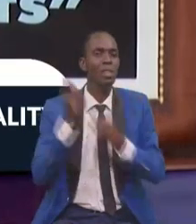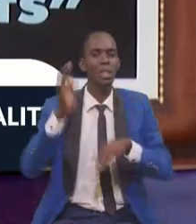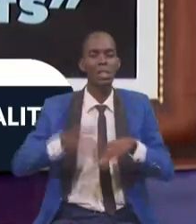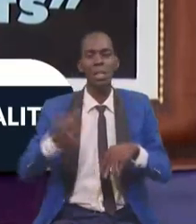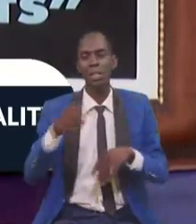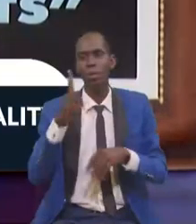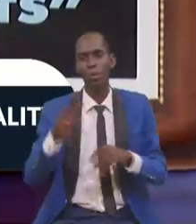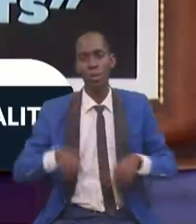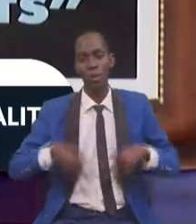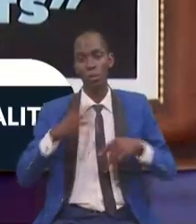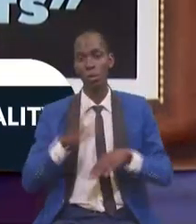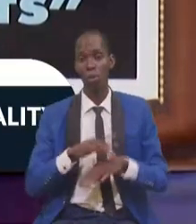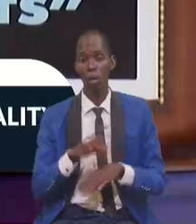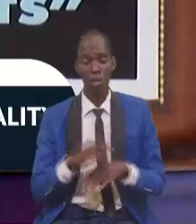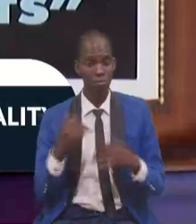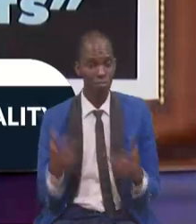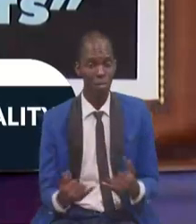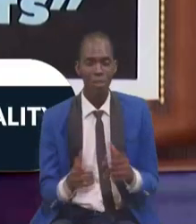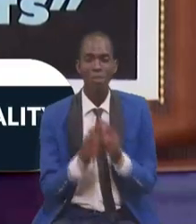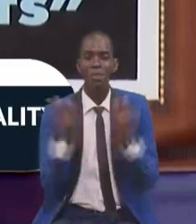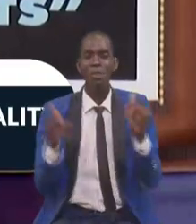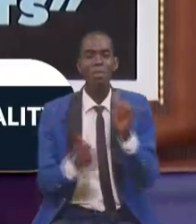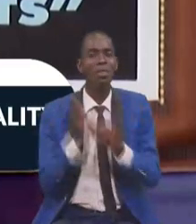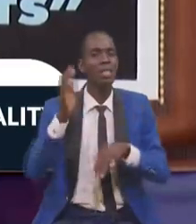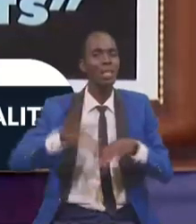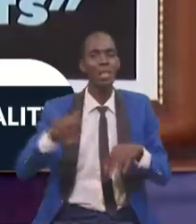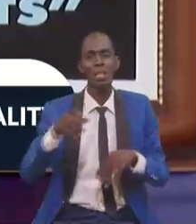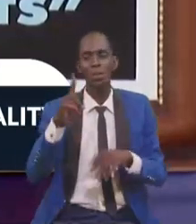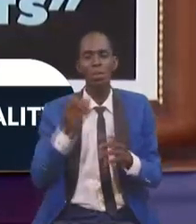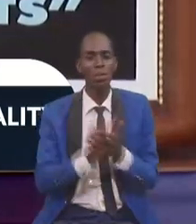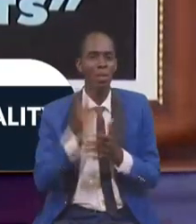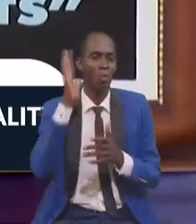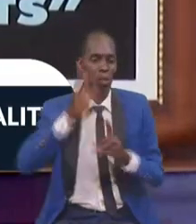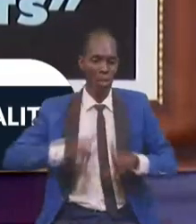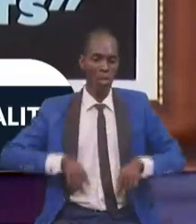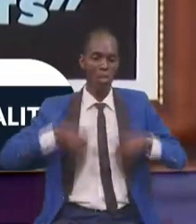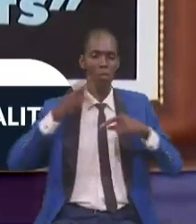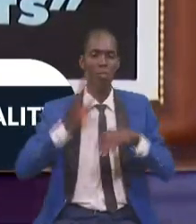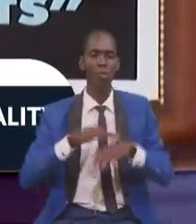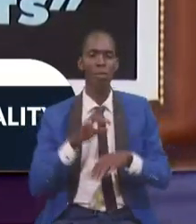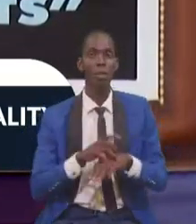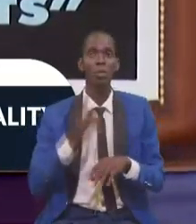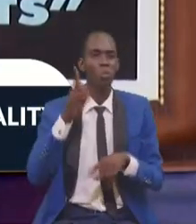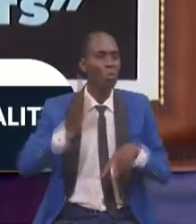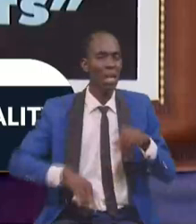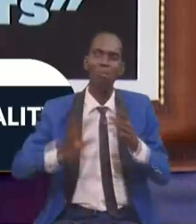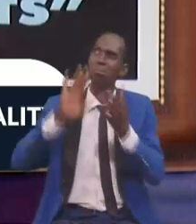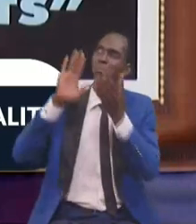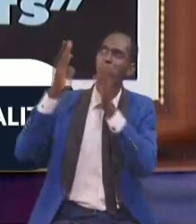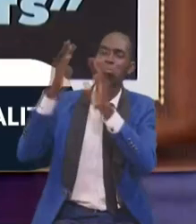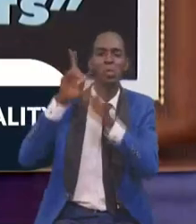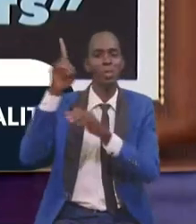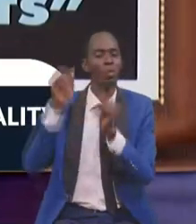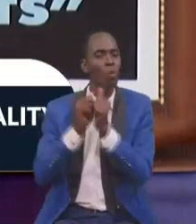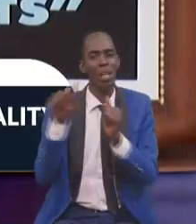toute personne qui vit sur terre. Il est plus grand que toute personne qui aurait vécu sur terre. Il est